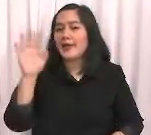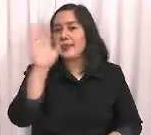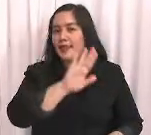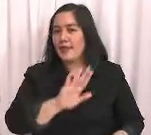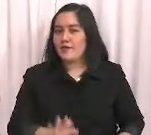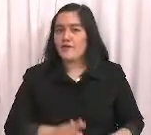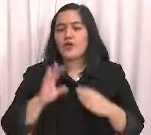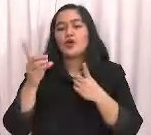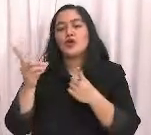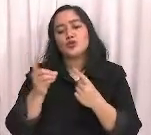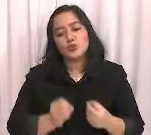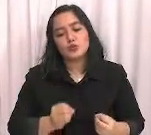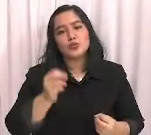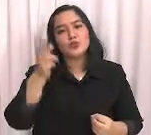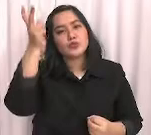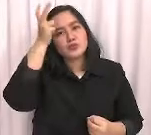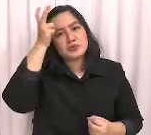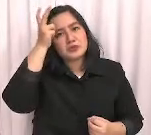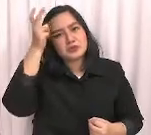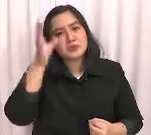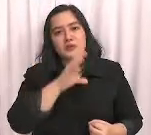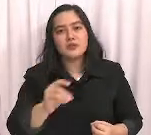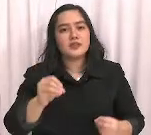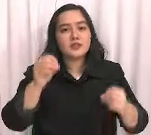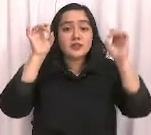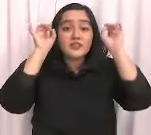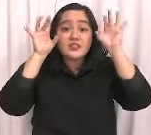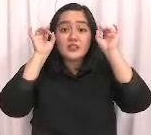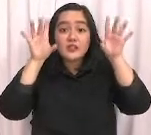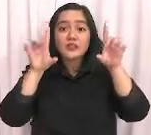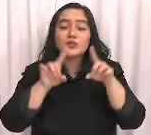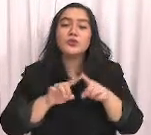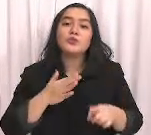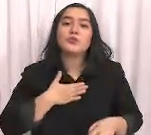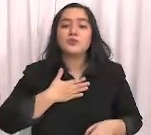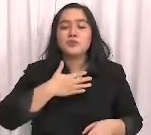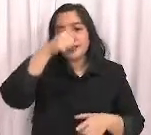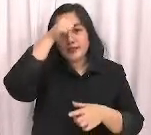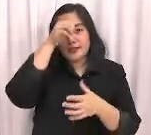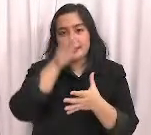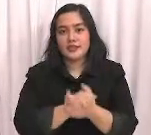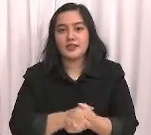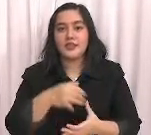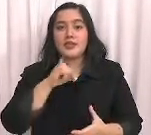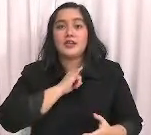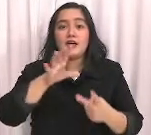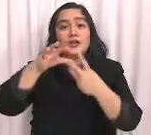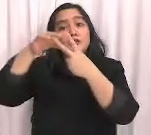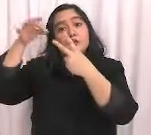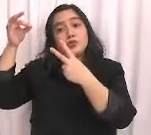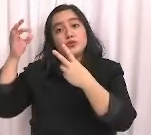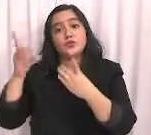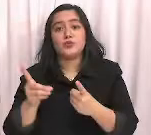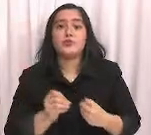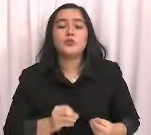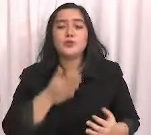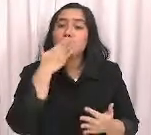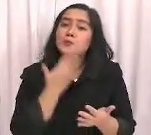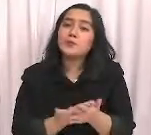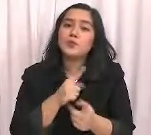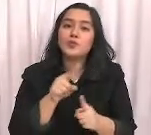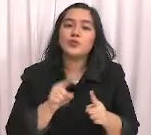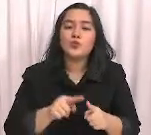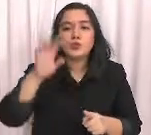not do any harm sa aking asawa. I will choose to do good when he is wrong. Yes, amen,